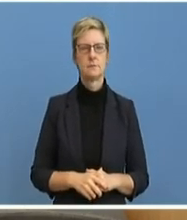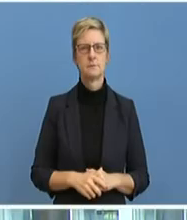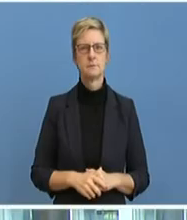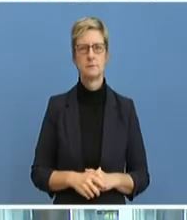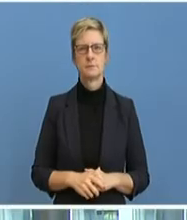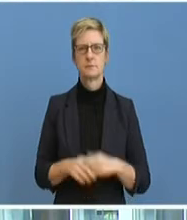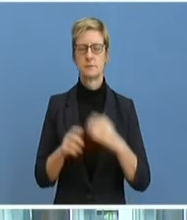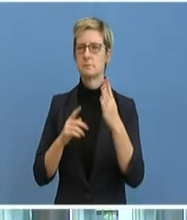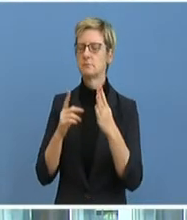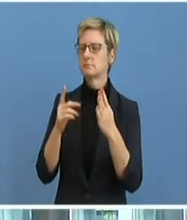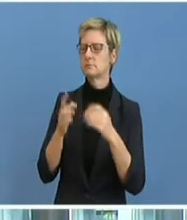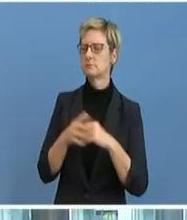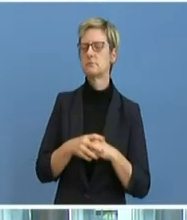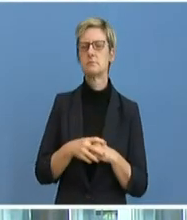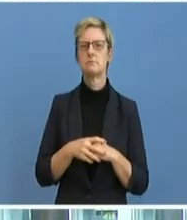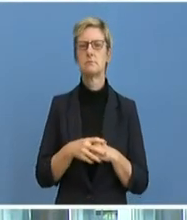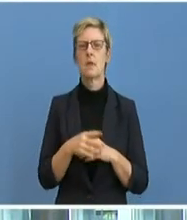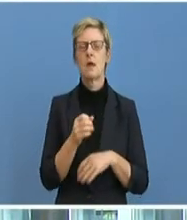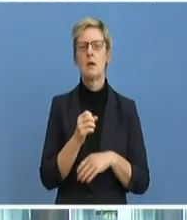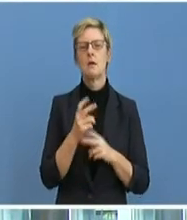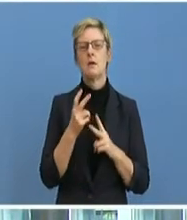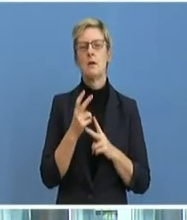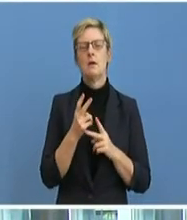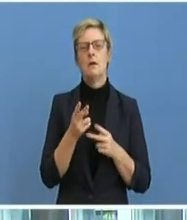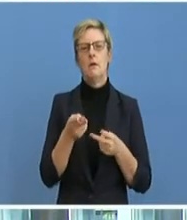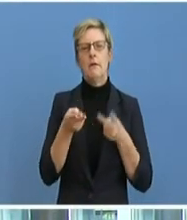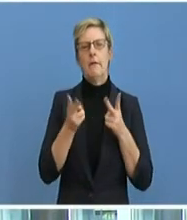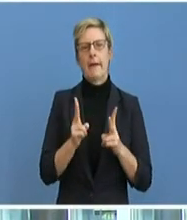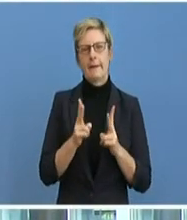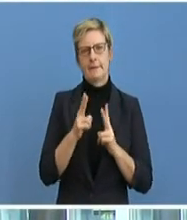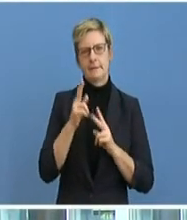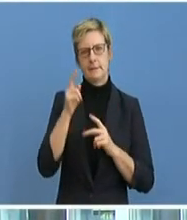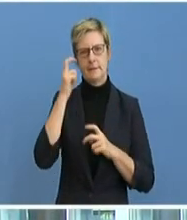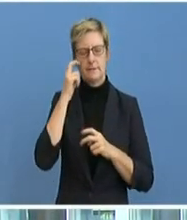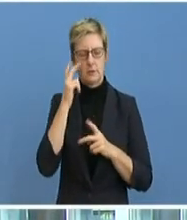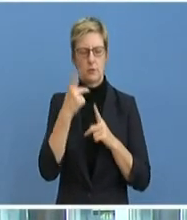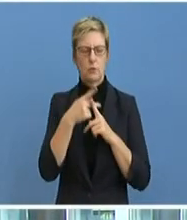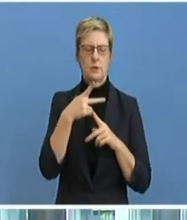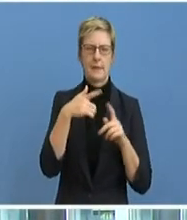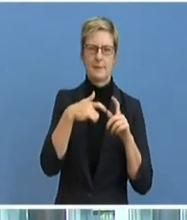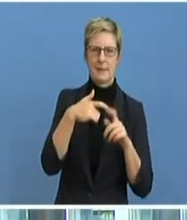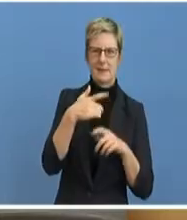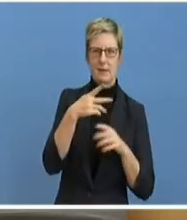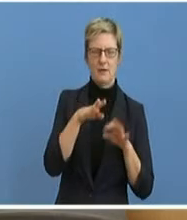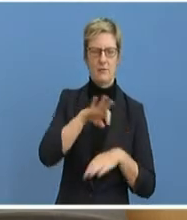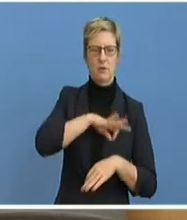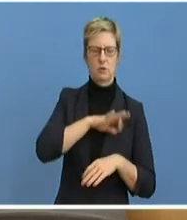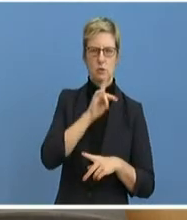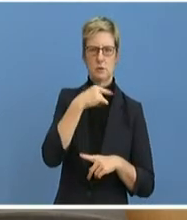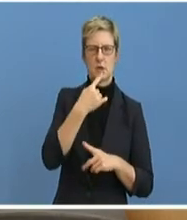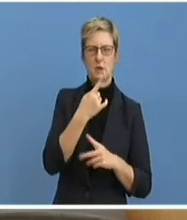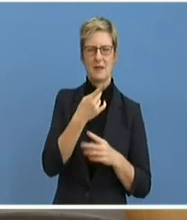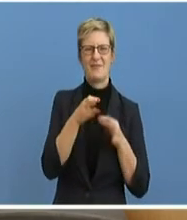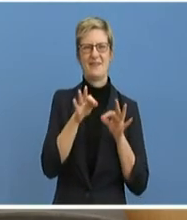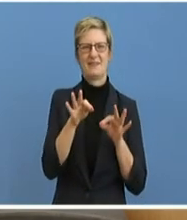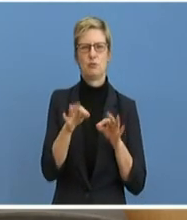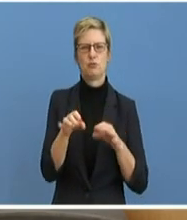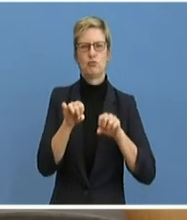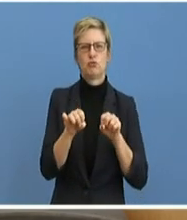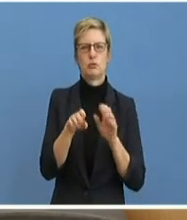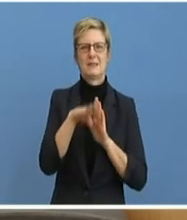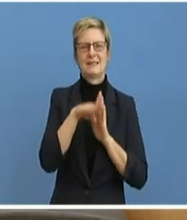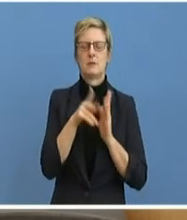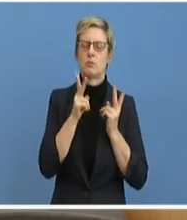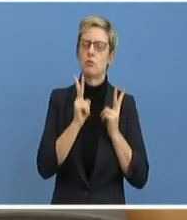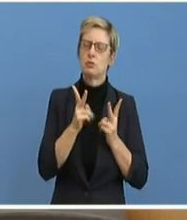Und zwar gibt es ja die Diskussion in der Rechtswissenschaft und auch innerhalb der SPD-Fraktion, dass das Infektionsschutzgesetz konkretisiert